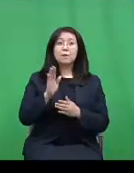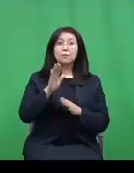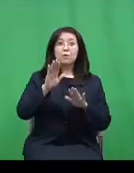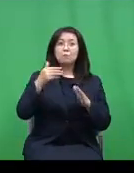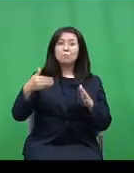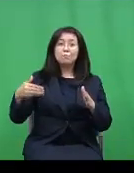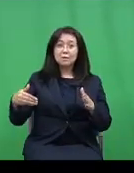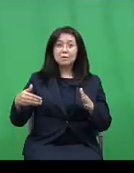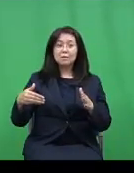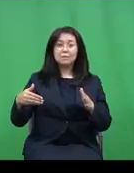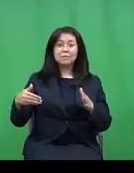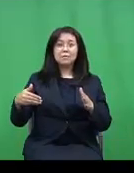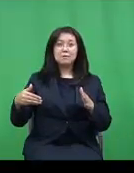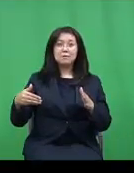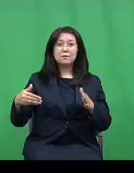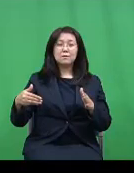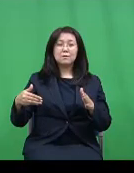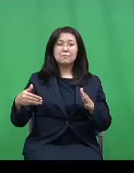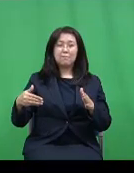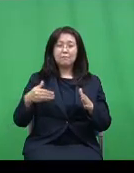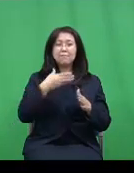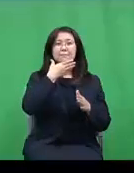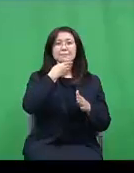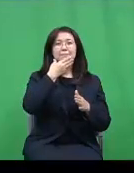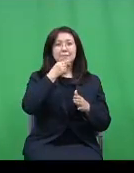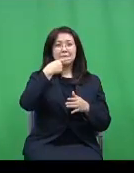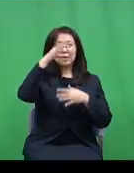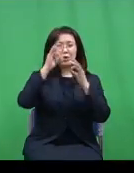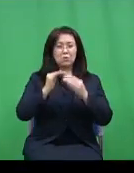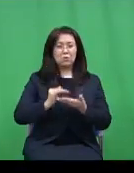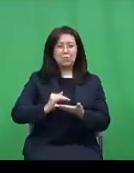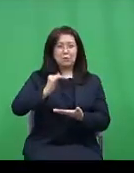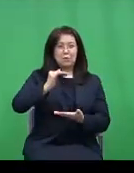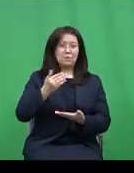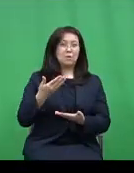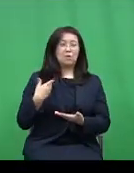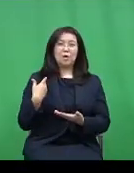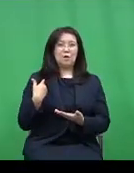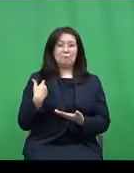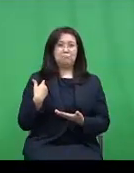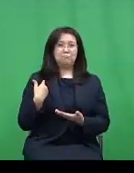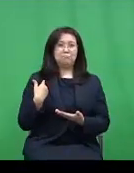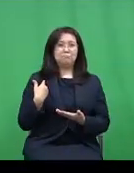幸いにして、積雪があるかもしれませんし、ぜひ、そういうことを、期待を